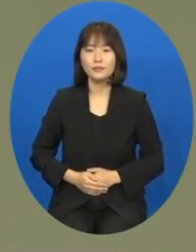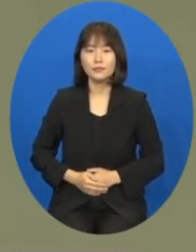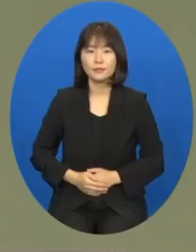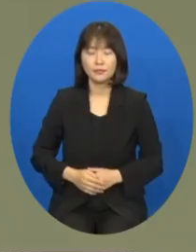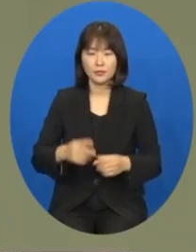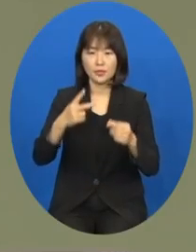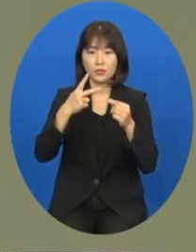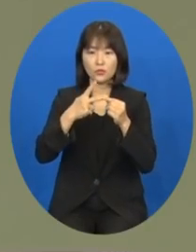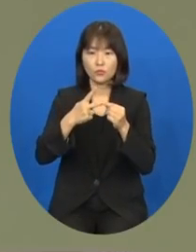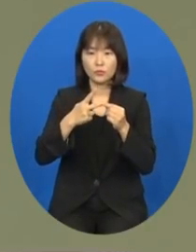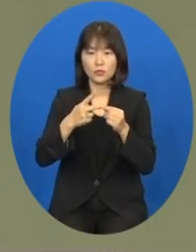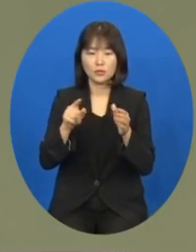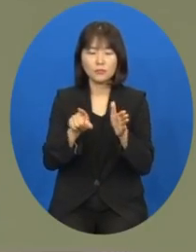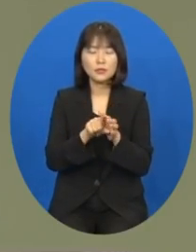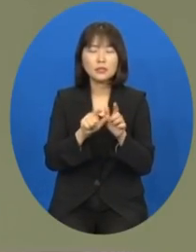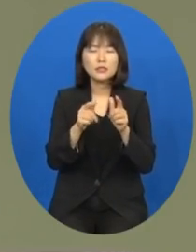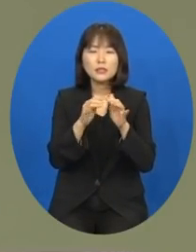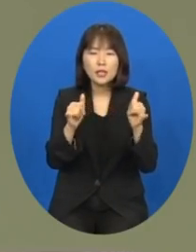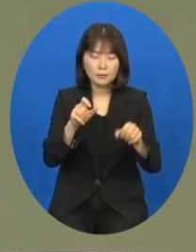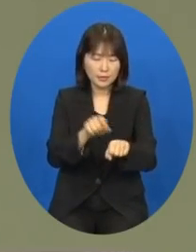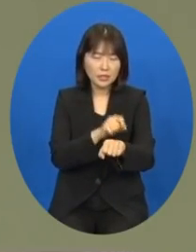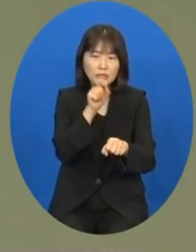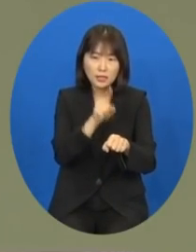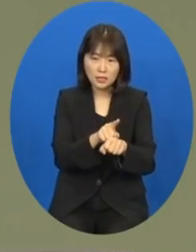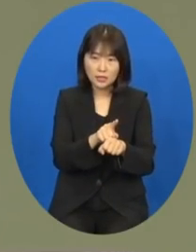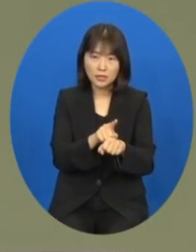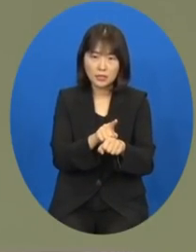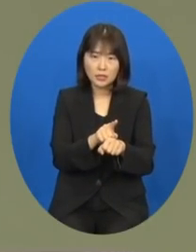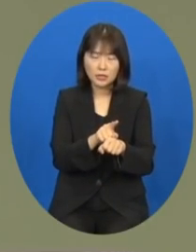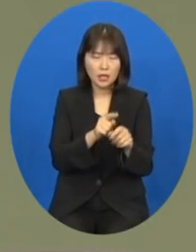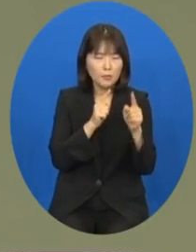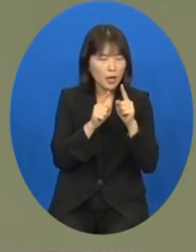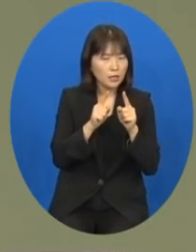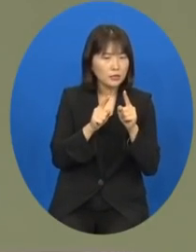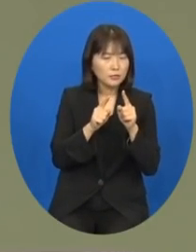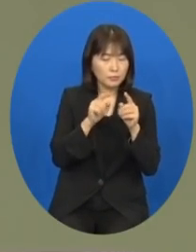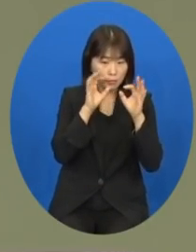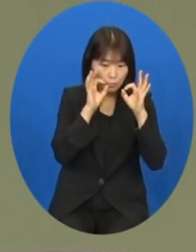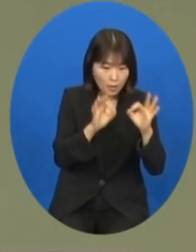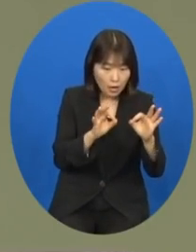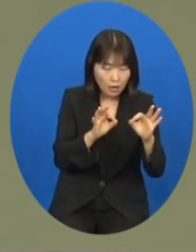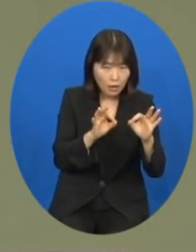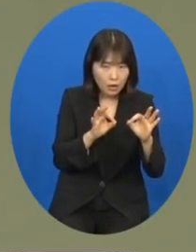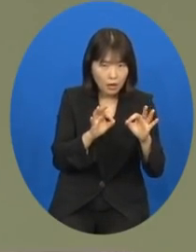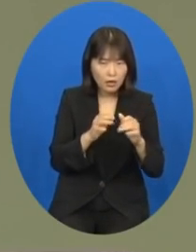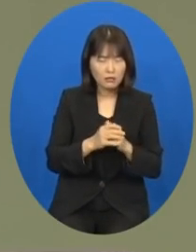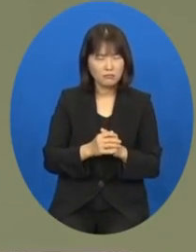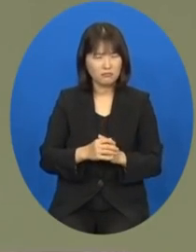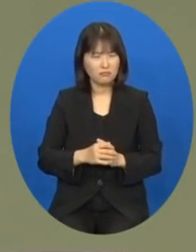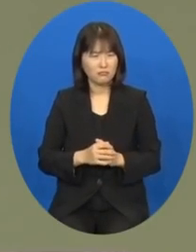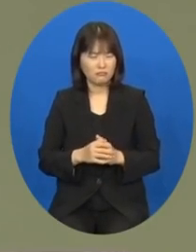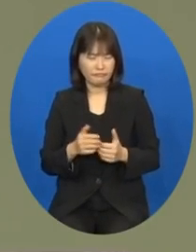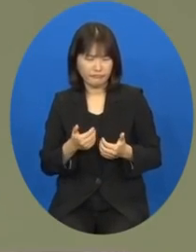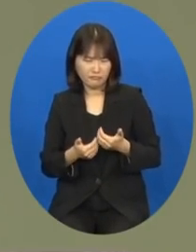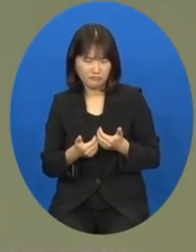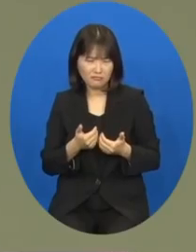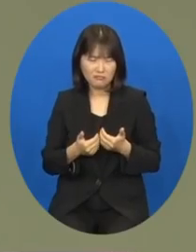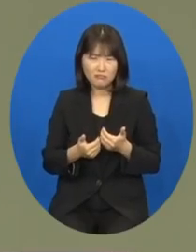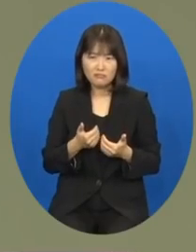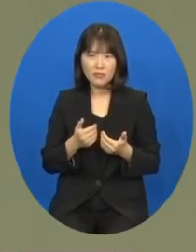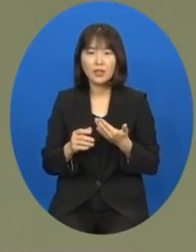두번째 믿지 않는 사람이 특정 이 또 나와 말씀을 들었을 때 거슬리고 불쾌하다